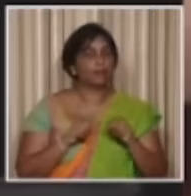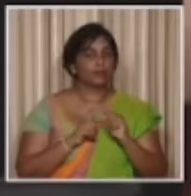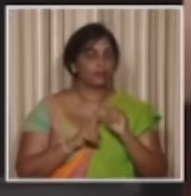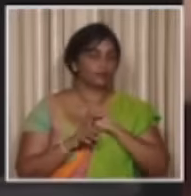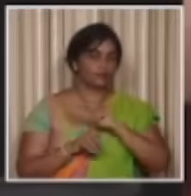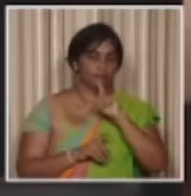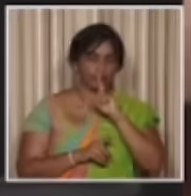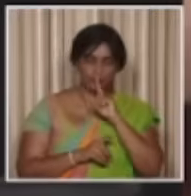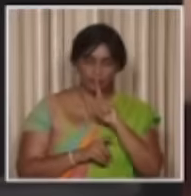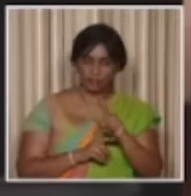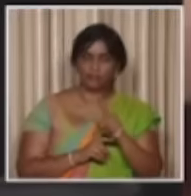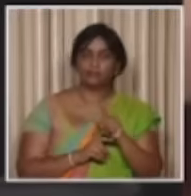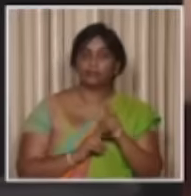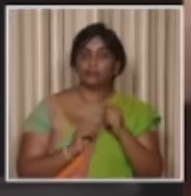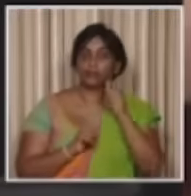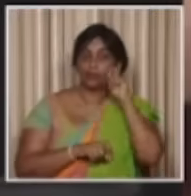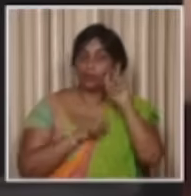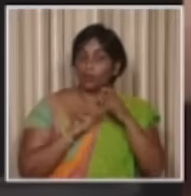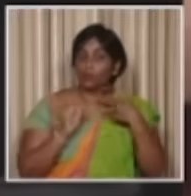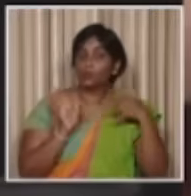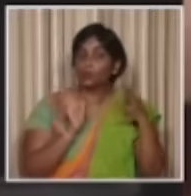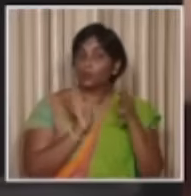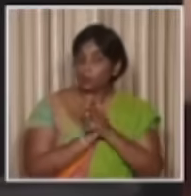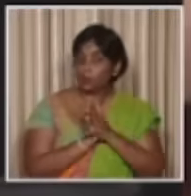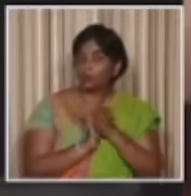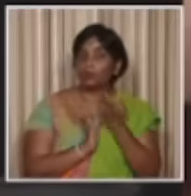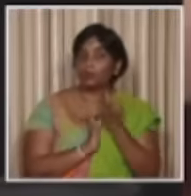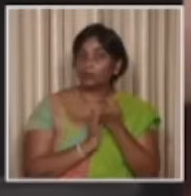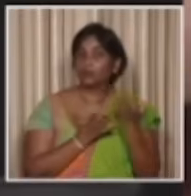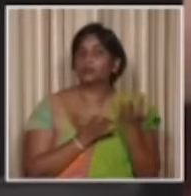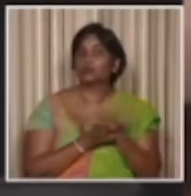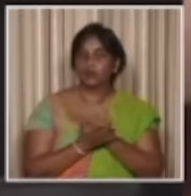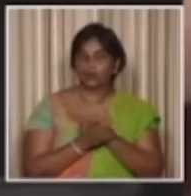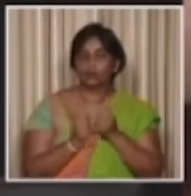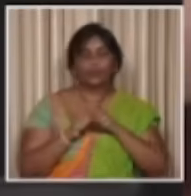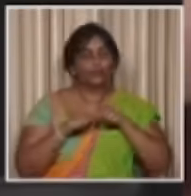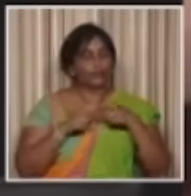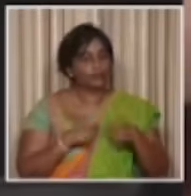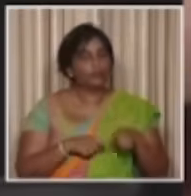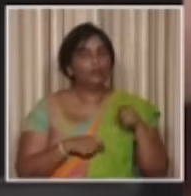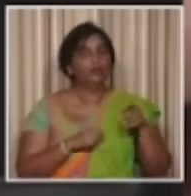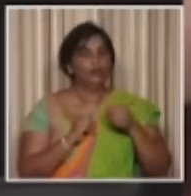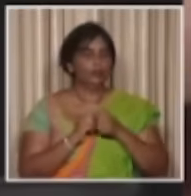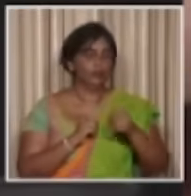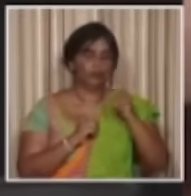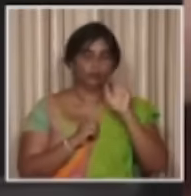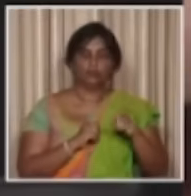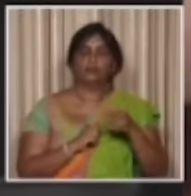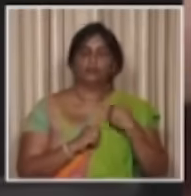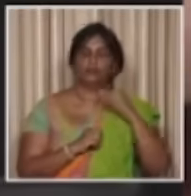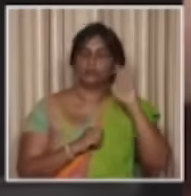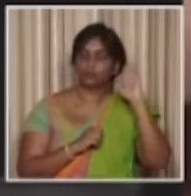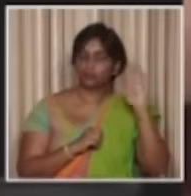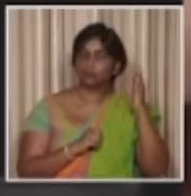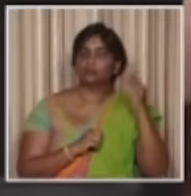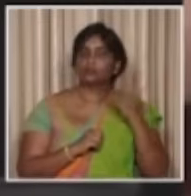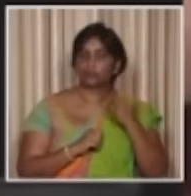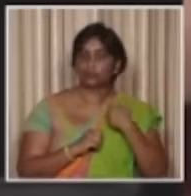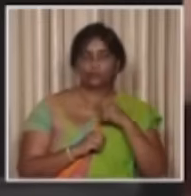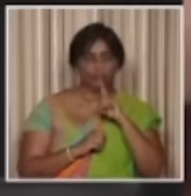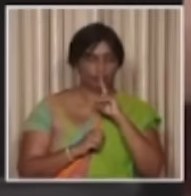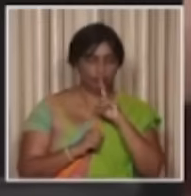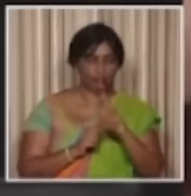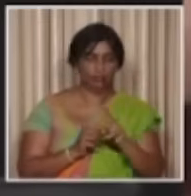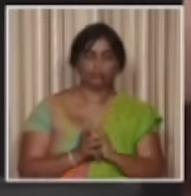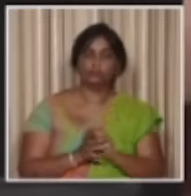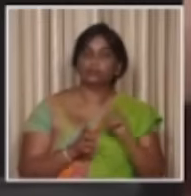සභාවේදී යෝජනා කරනවා. ජනතාව හා ඒකාබද්ධ මේ මුදල් අය කර ගැනීමත් වියදම් කිරීමත් සිදුවිය යුතුයි කියන එක විශේෂයෙන්ම යෝජනා